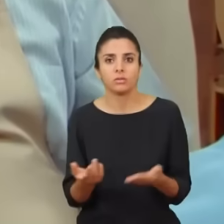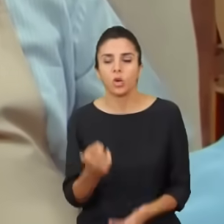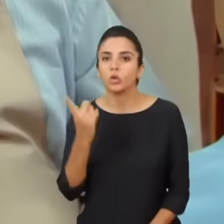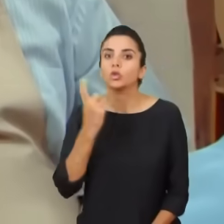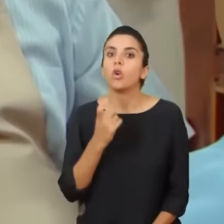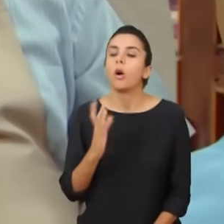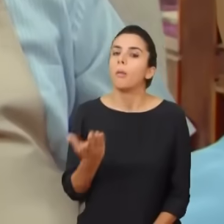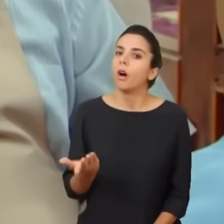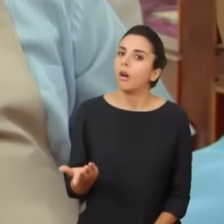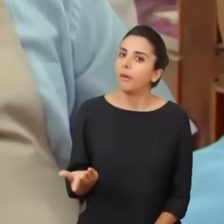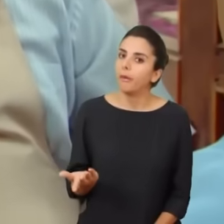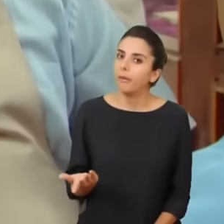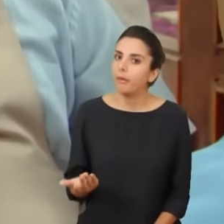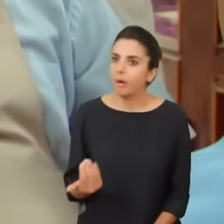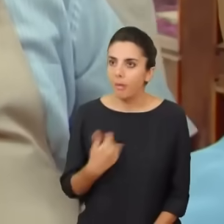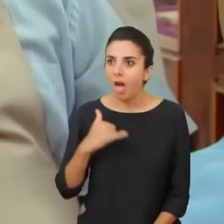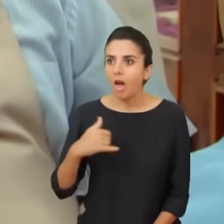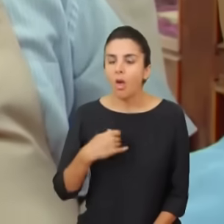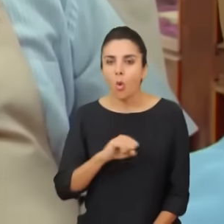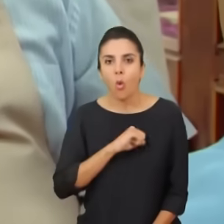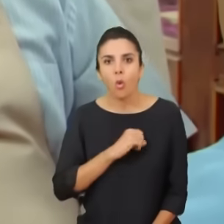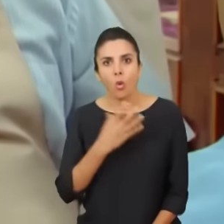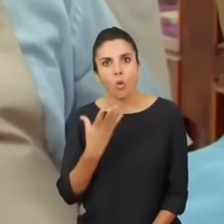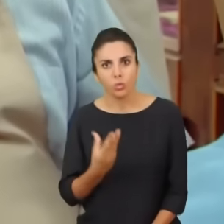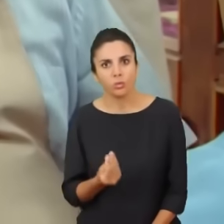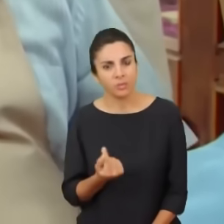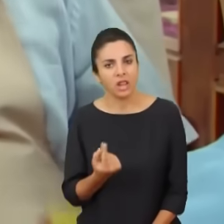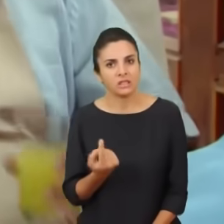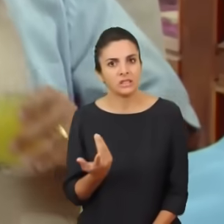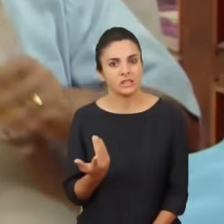Sorma valla. Ben bile korktum acık sanki.